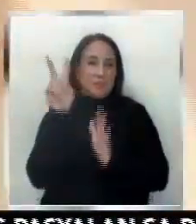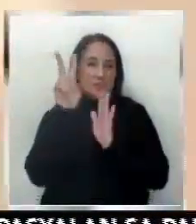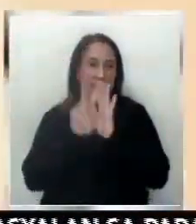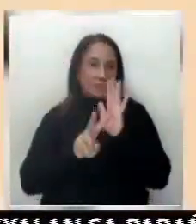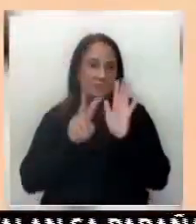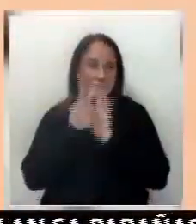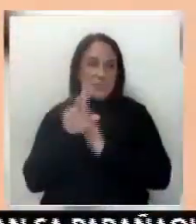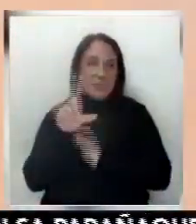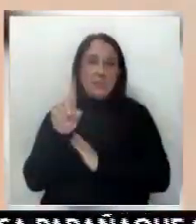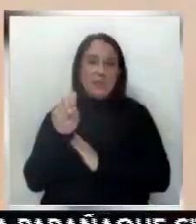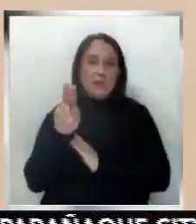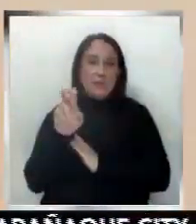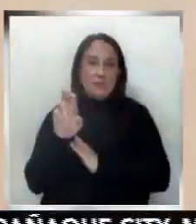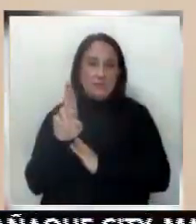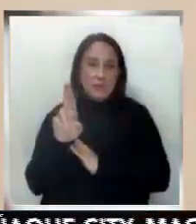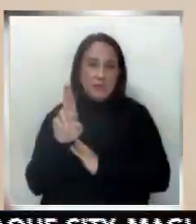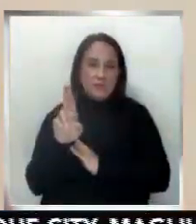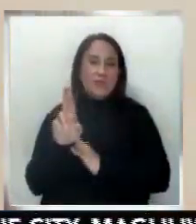Challenge.